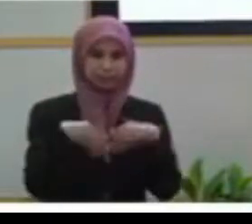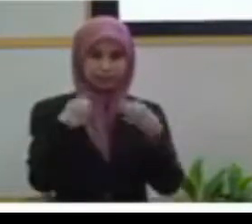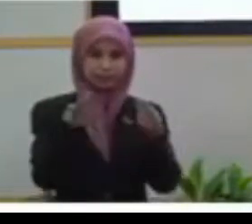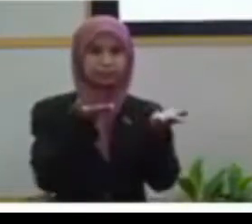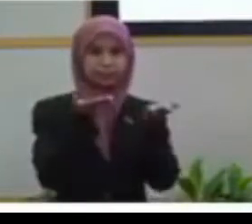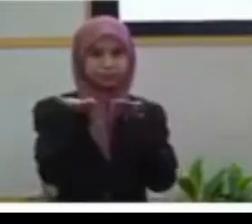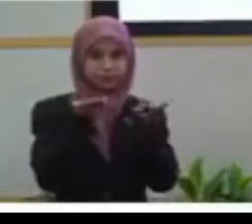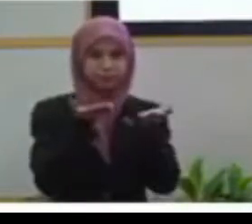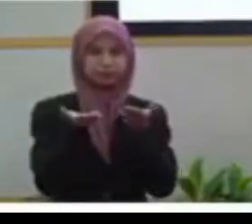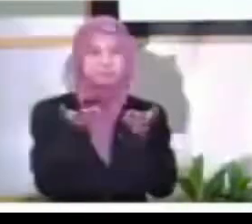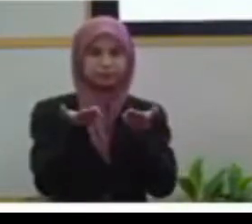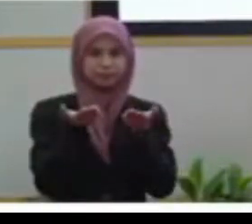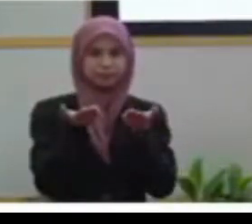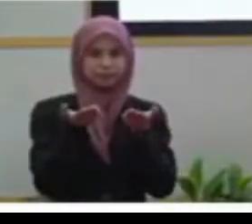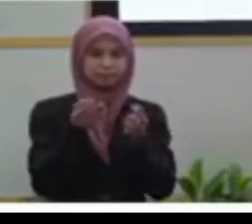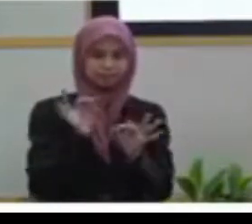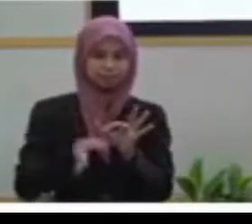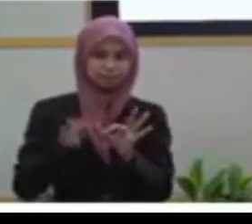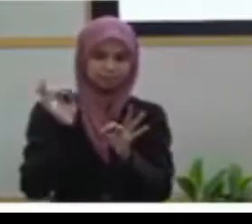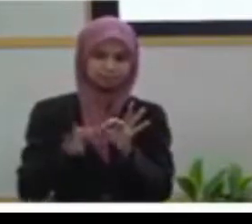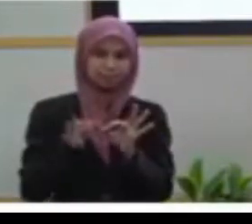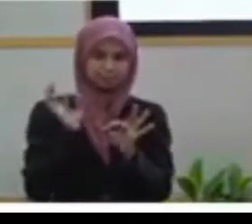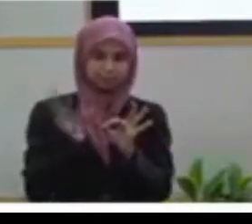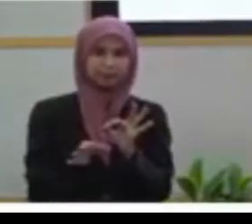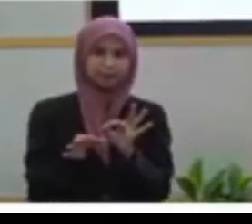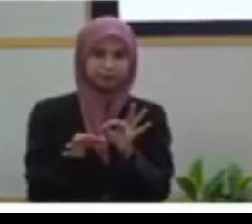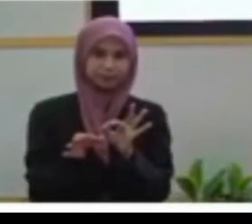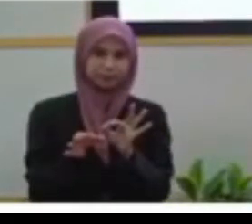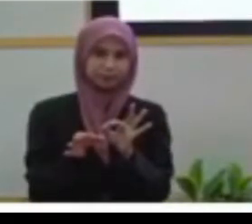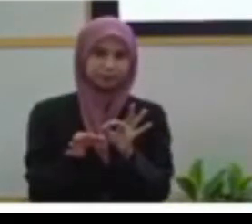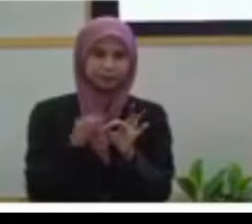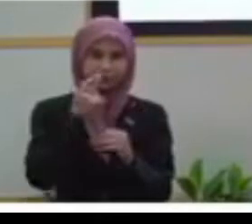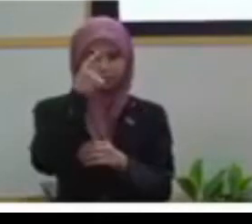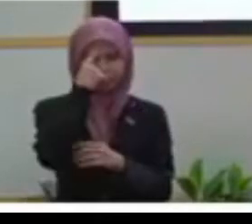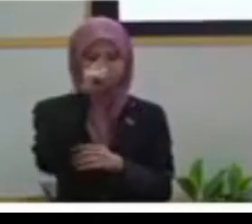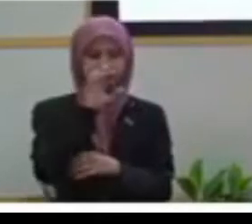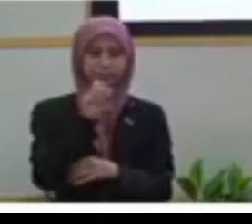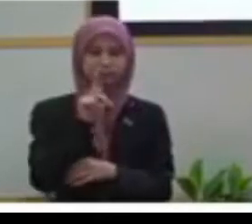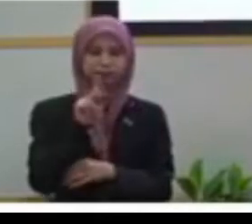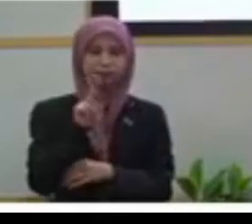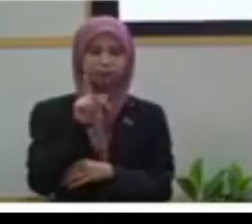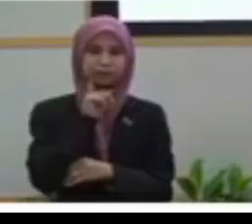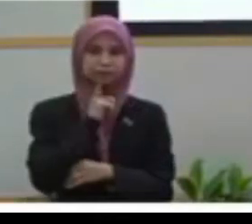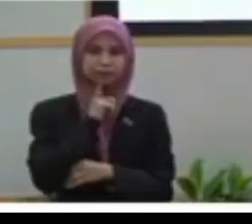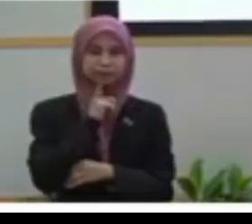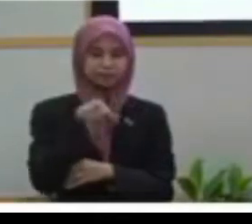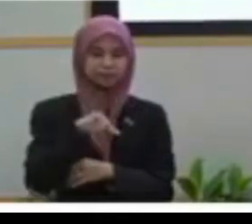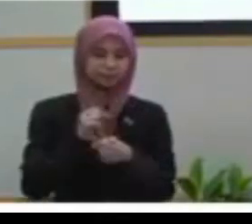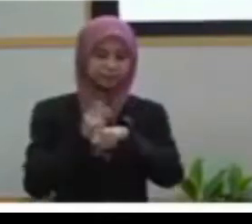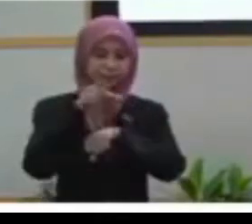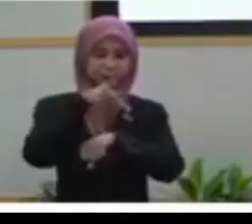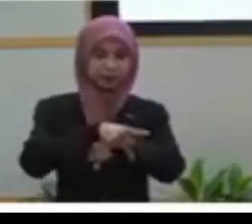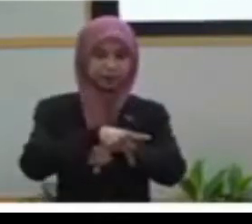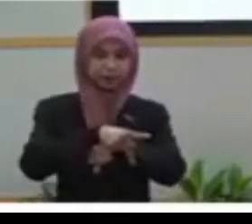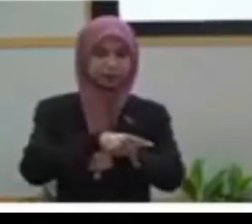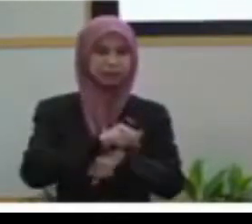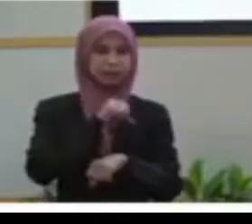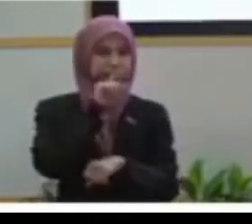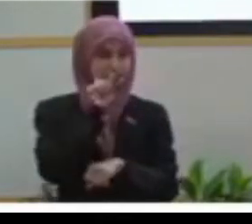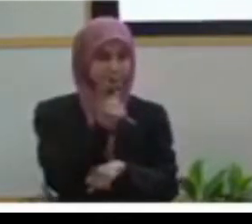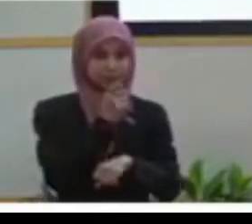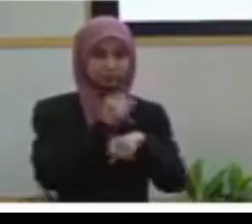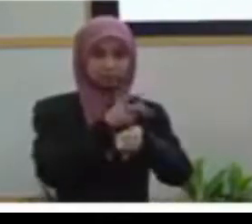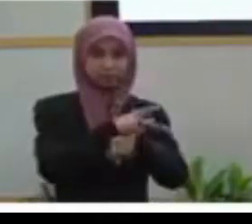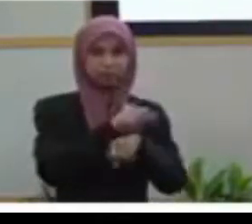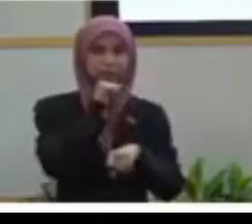perkhidmatan terjemahan bahasa isyarat kepada OKU di seluruh Seberang Perai. Malahan bukan saja di Seberang Perai